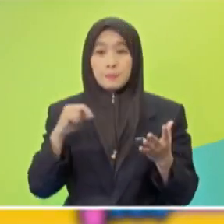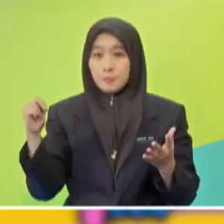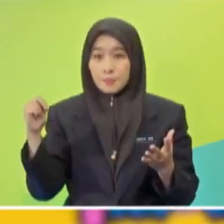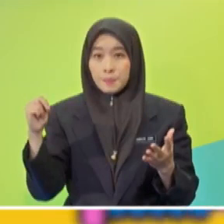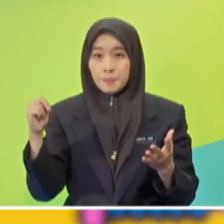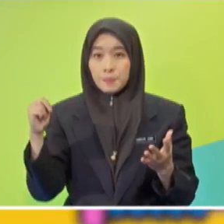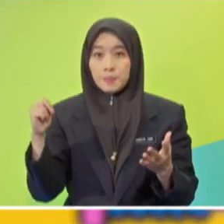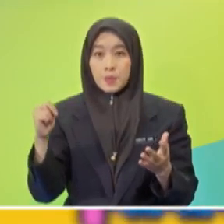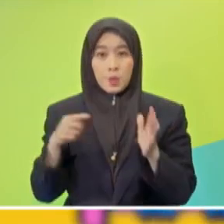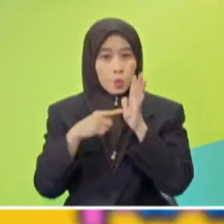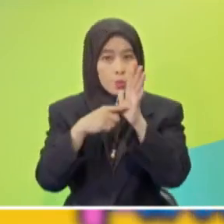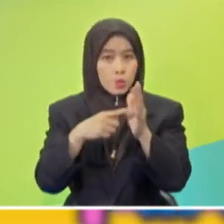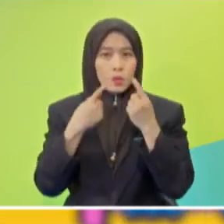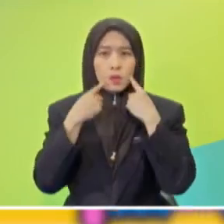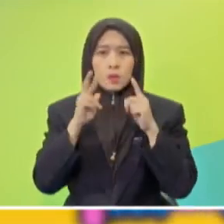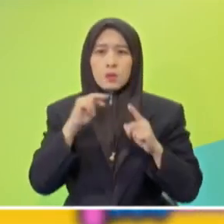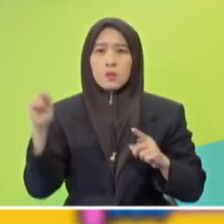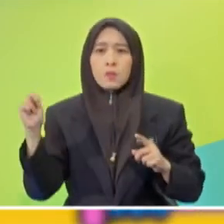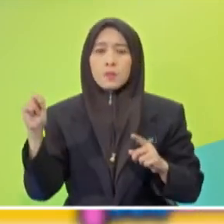Tunjukkan jawaban